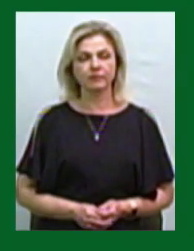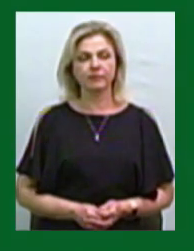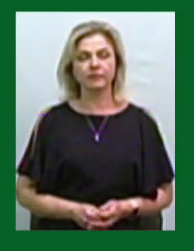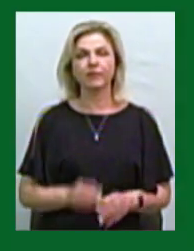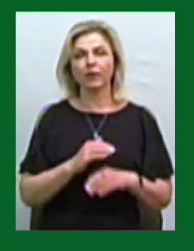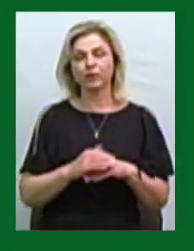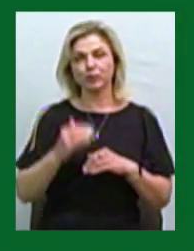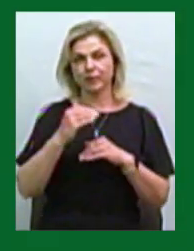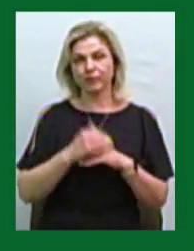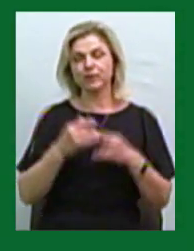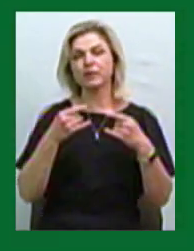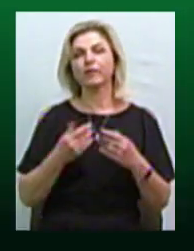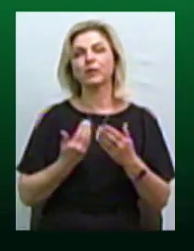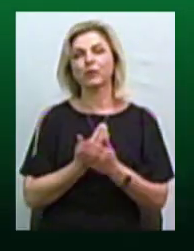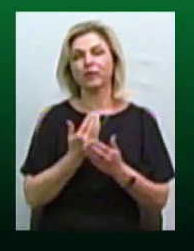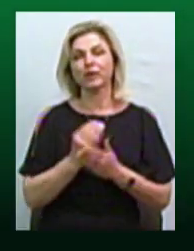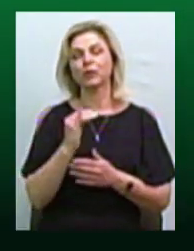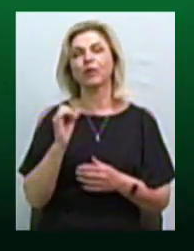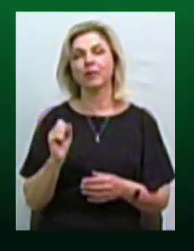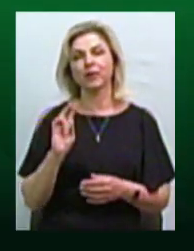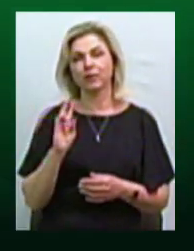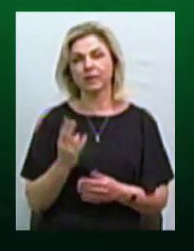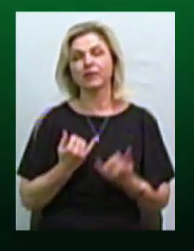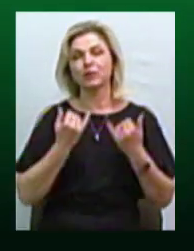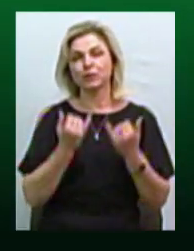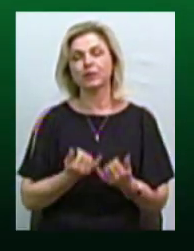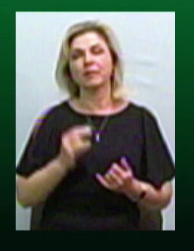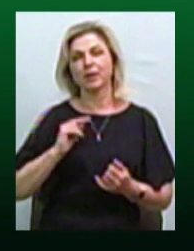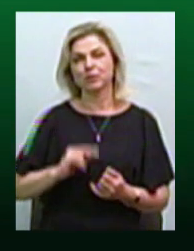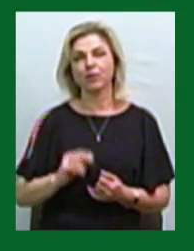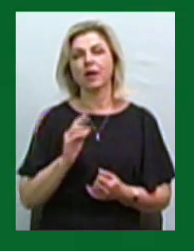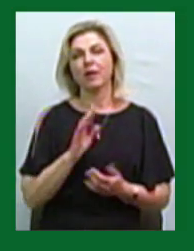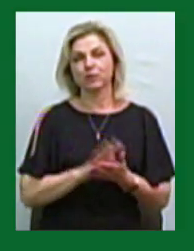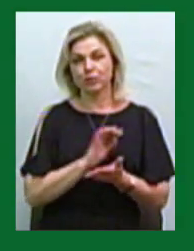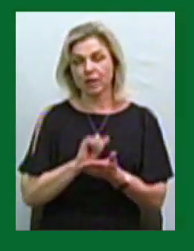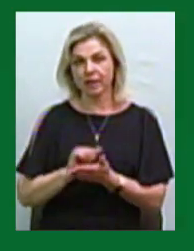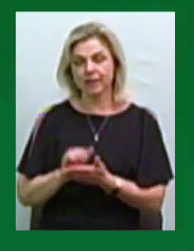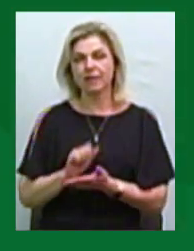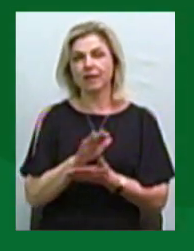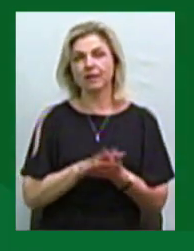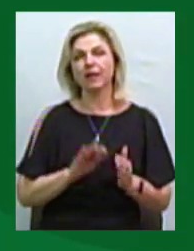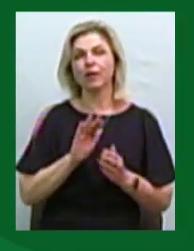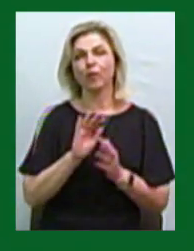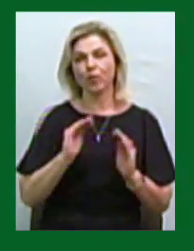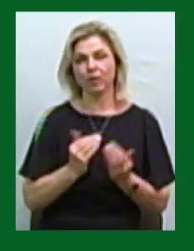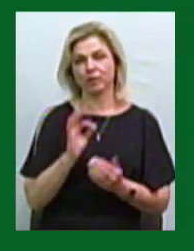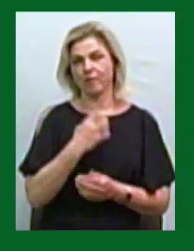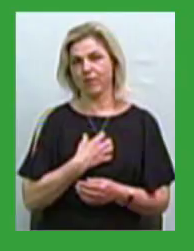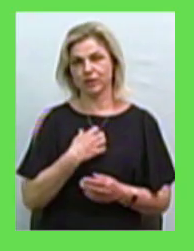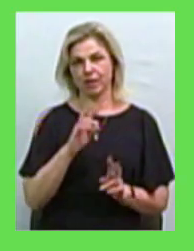Доброго вечора. В ефірі новини на ЮА Миколаїв. В студії для вас працює Катерина Балєєва. Далі коротко про головні теми